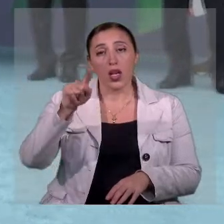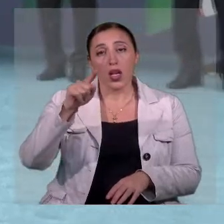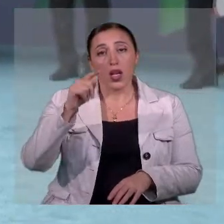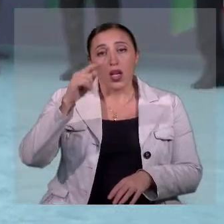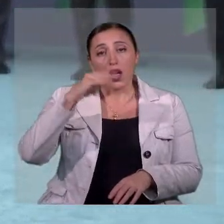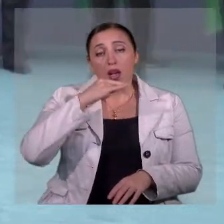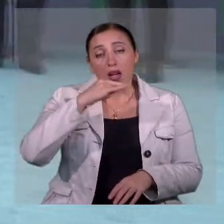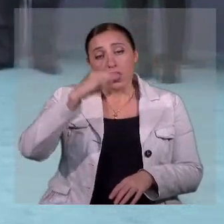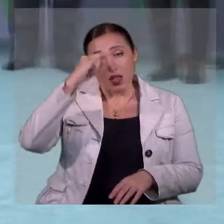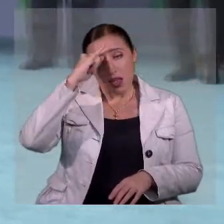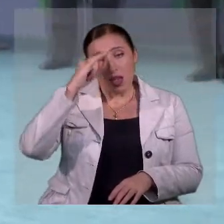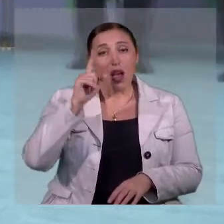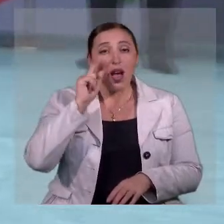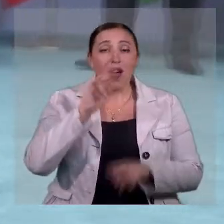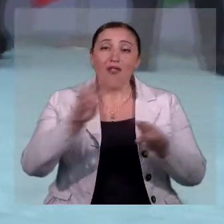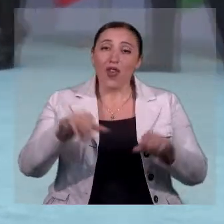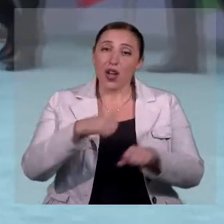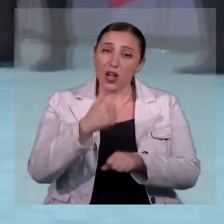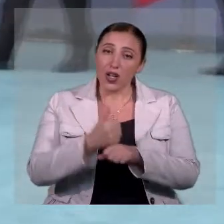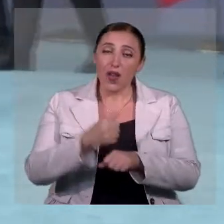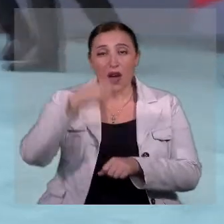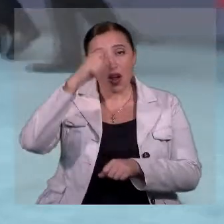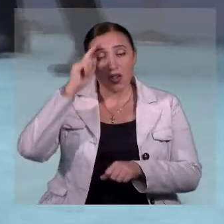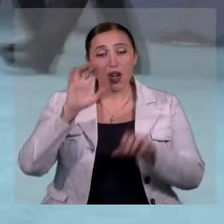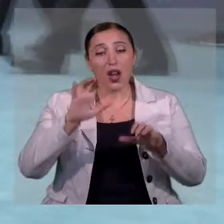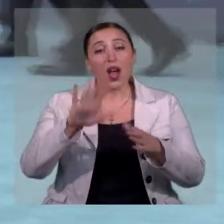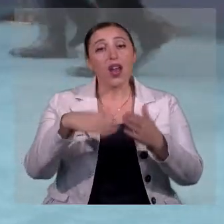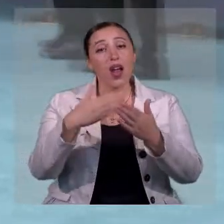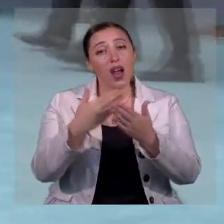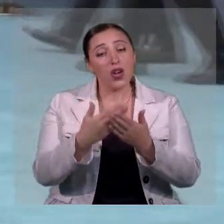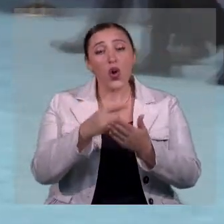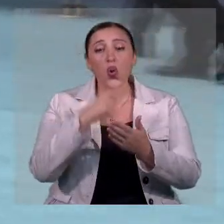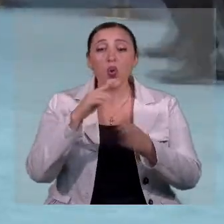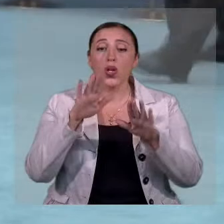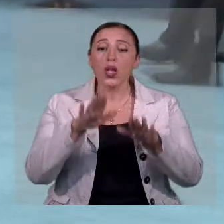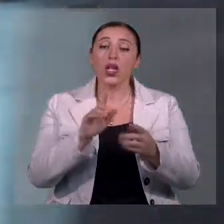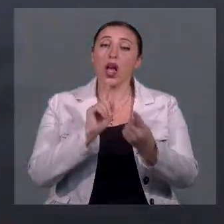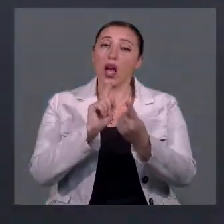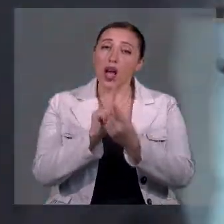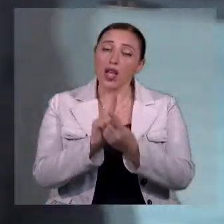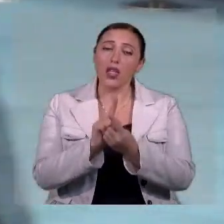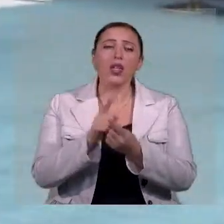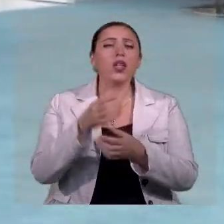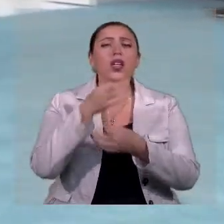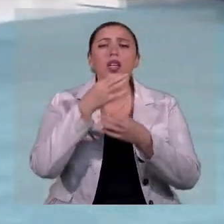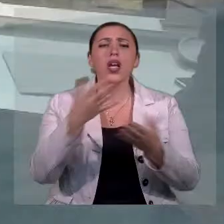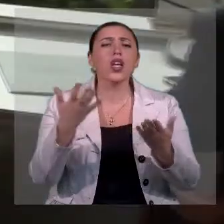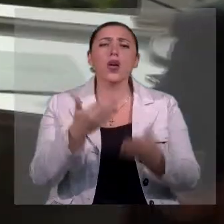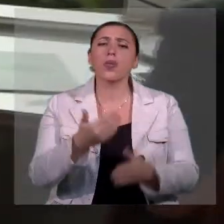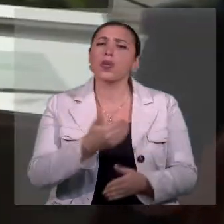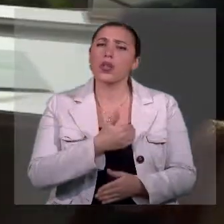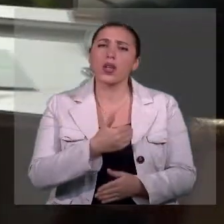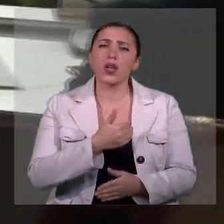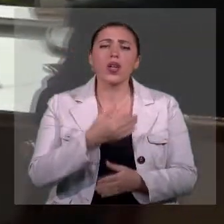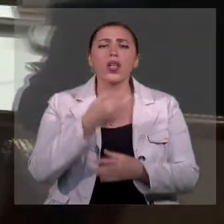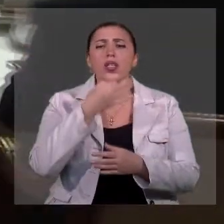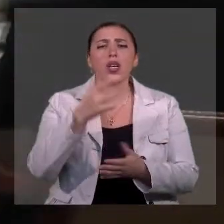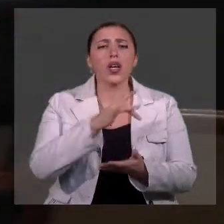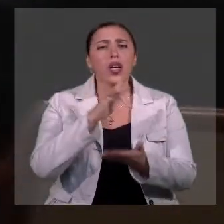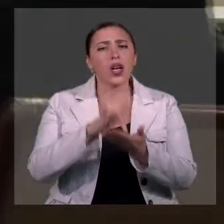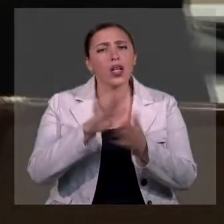Հայաստանի վարչապետին ու Ադրբեջանի նախագահին առաջարկել էր հանդիպել Ռուսաստանում իրենց հարմար ժամանակ ցանկացած